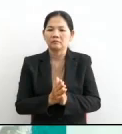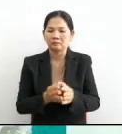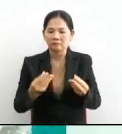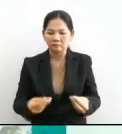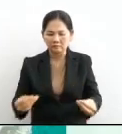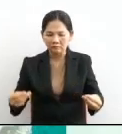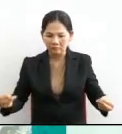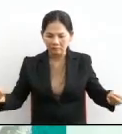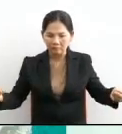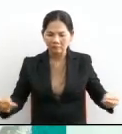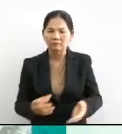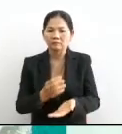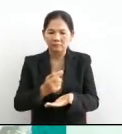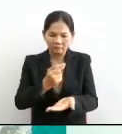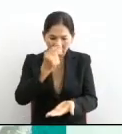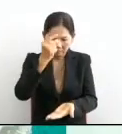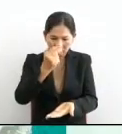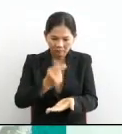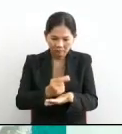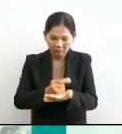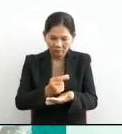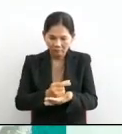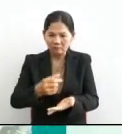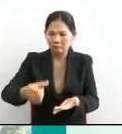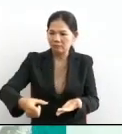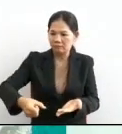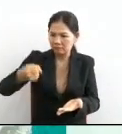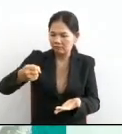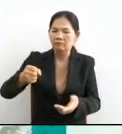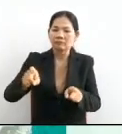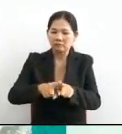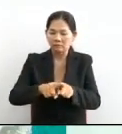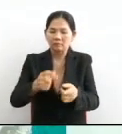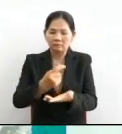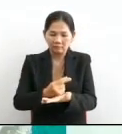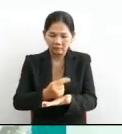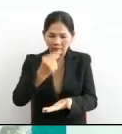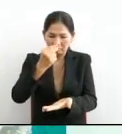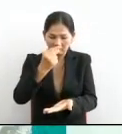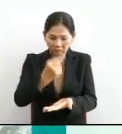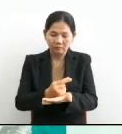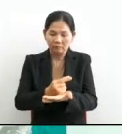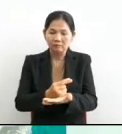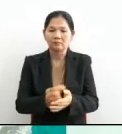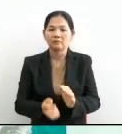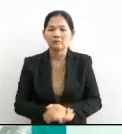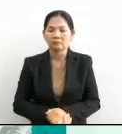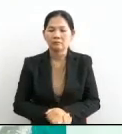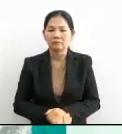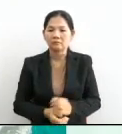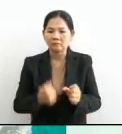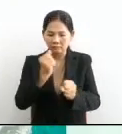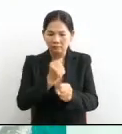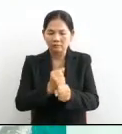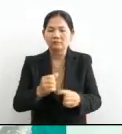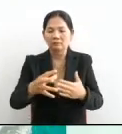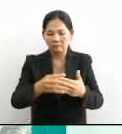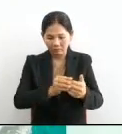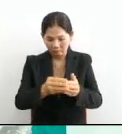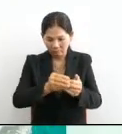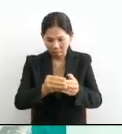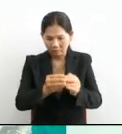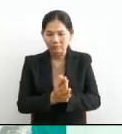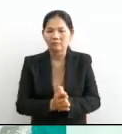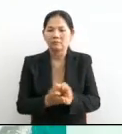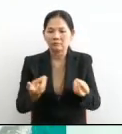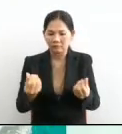xâm rắp đặt tật phấp miếng đáy đôi cào đài chà thuơ bì chùa